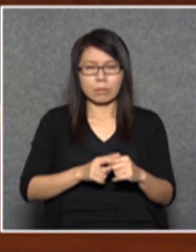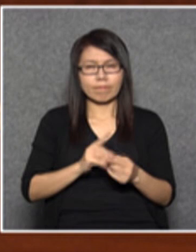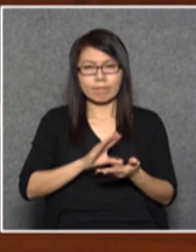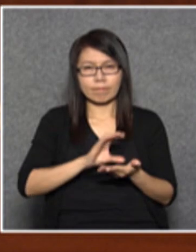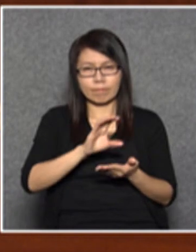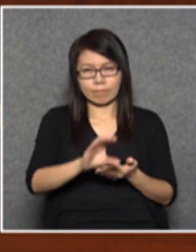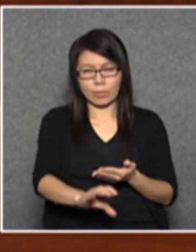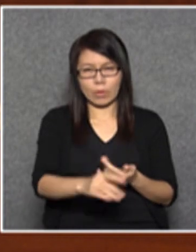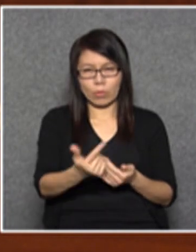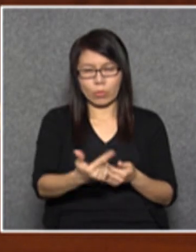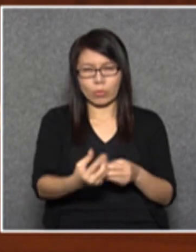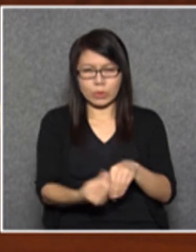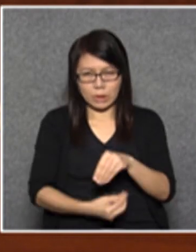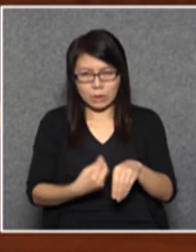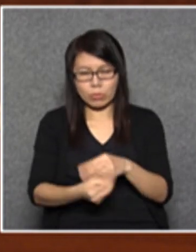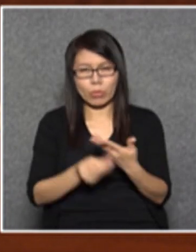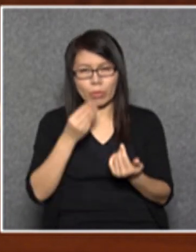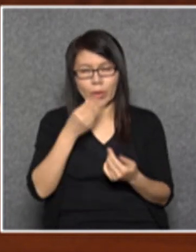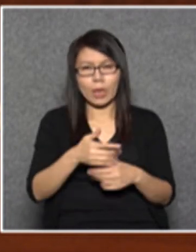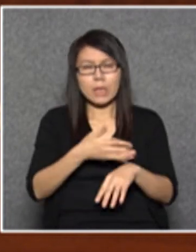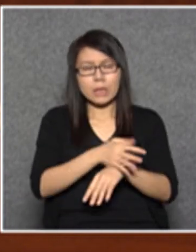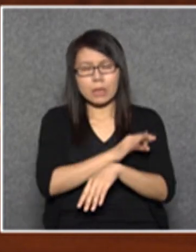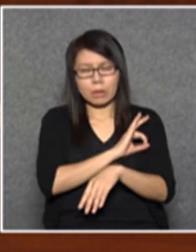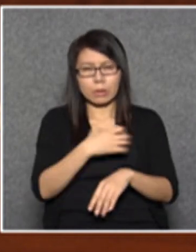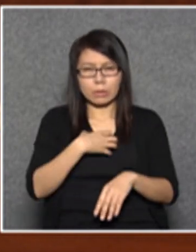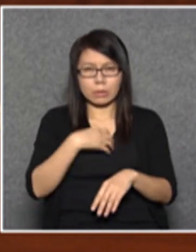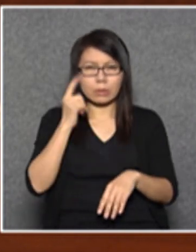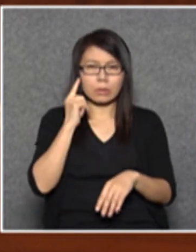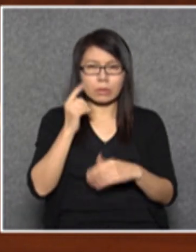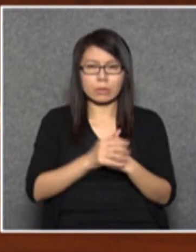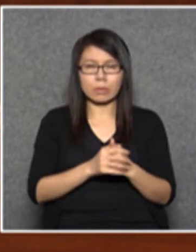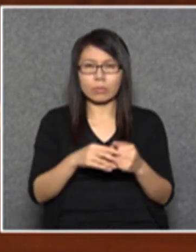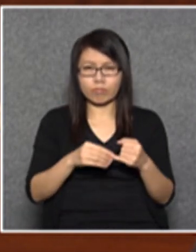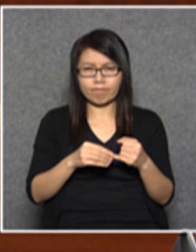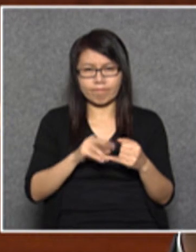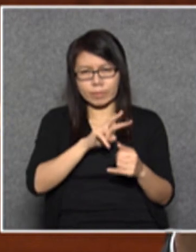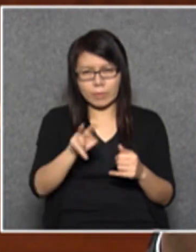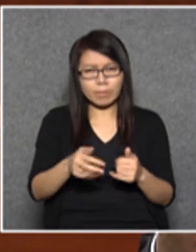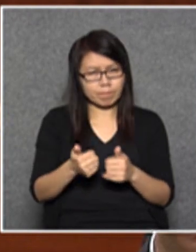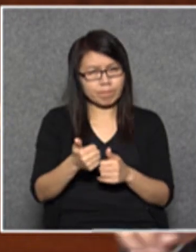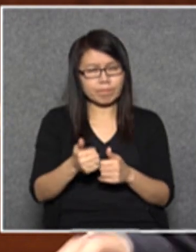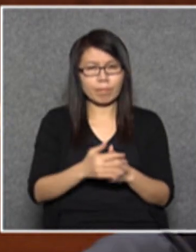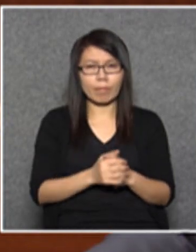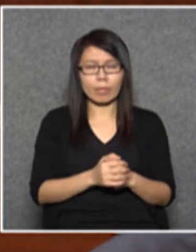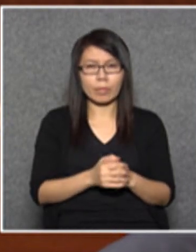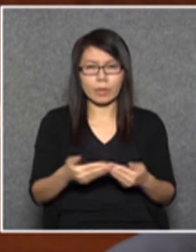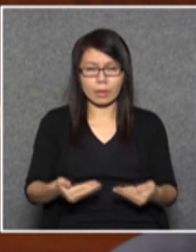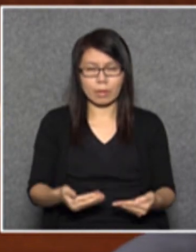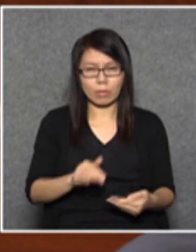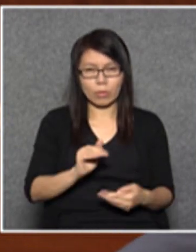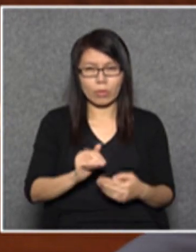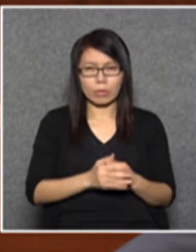的資源，我相信社會上都感覺到有一些初步的成效。我在這裡也可以